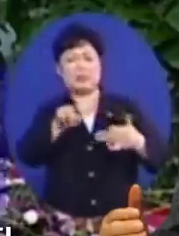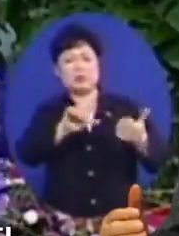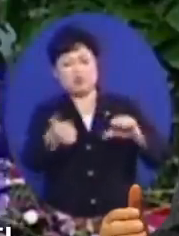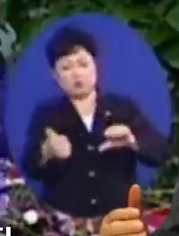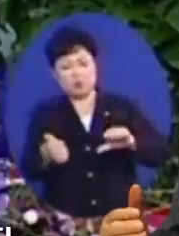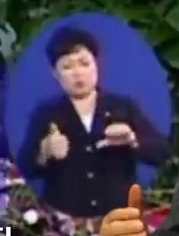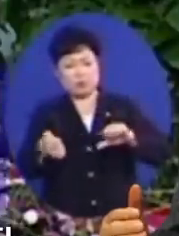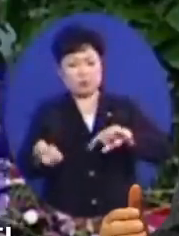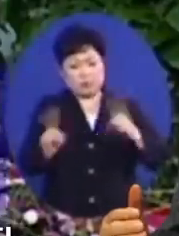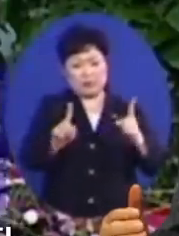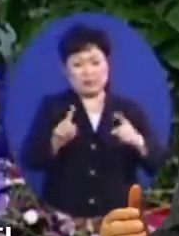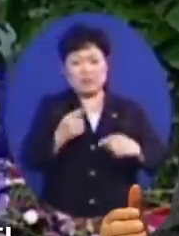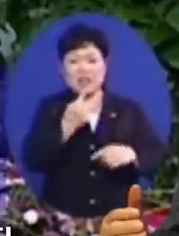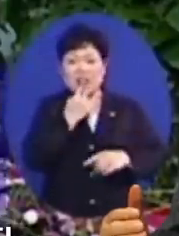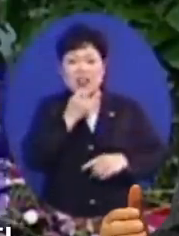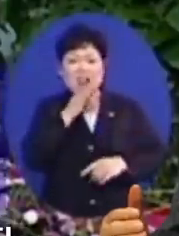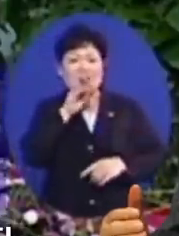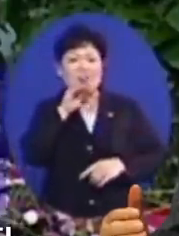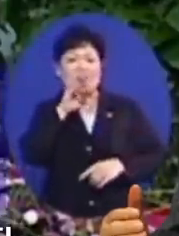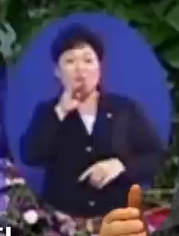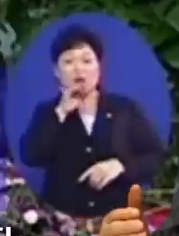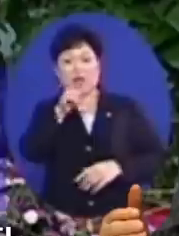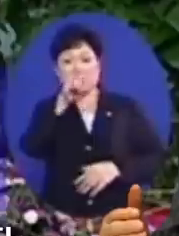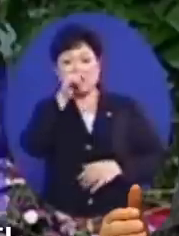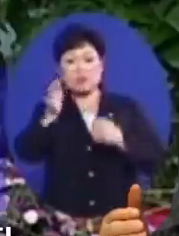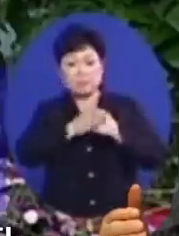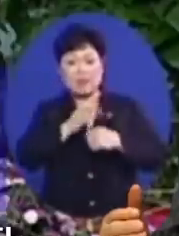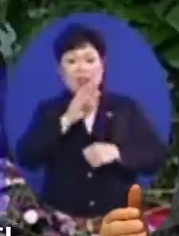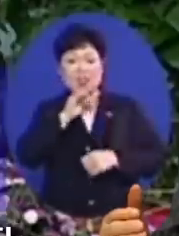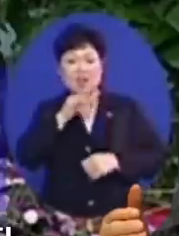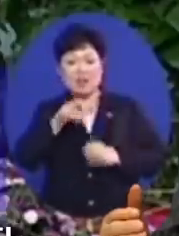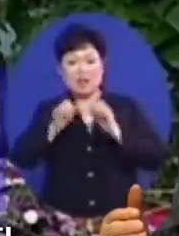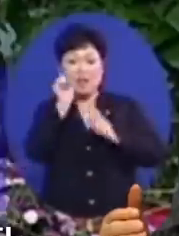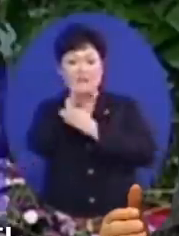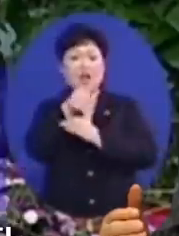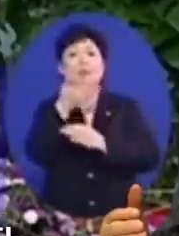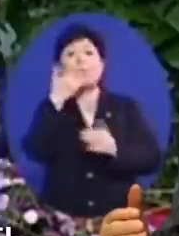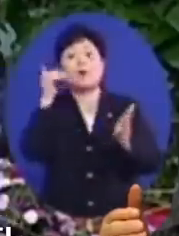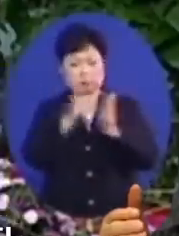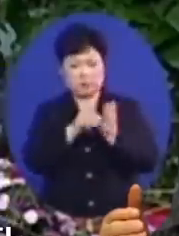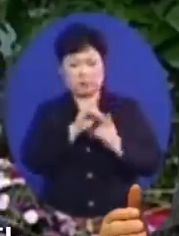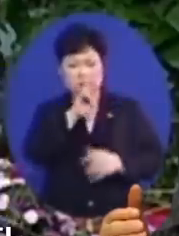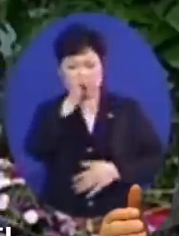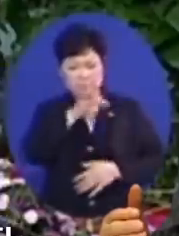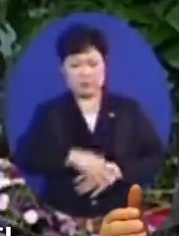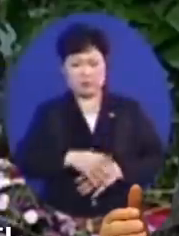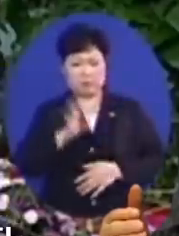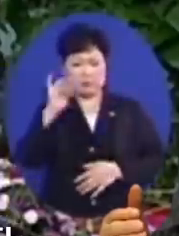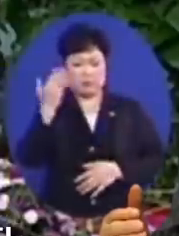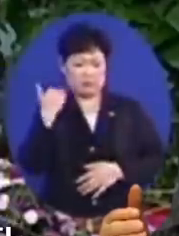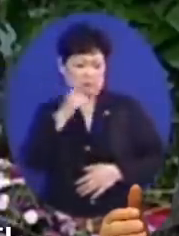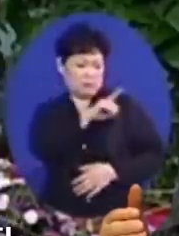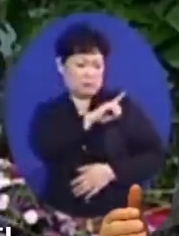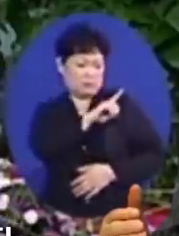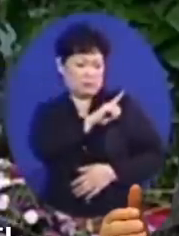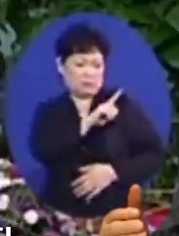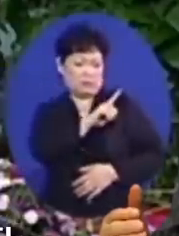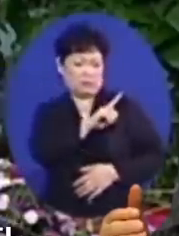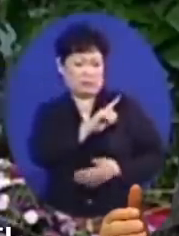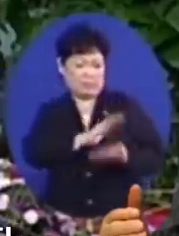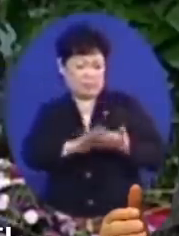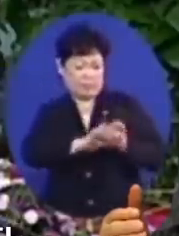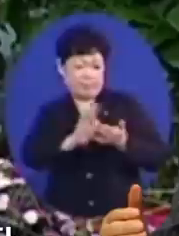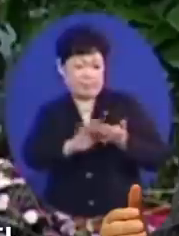달렸나니 혀를 쓰기 좋아하는 자는 혀의 열매를 먹으리라고 말한 것입니다. 몇 해 전부터 베스트셀러 작가로 우리에게 널리